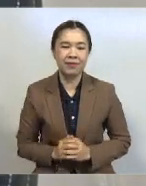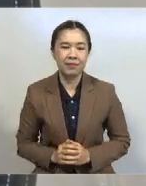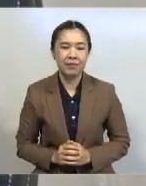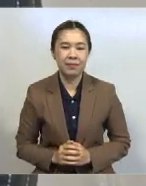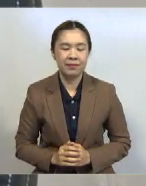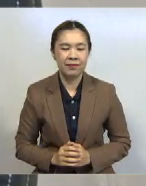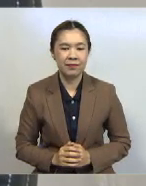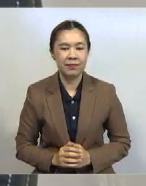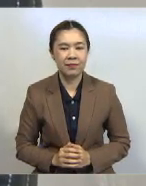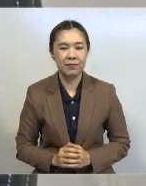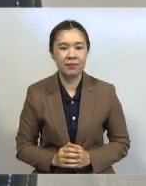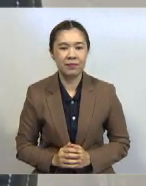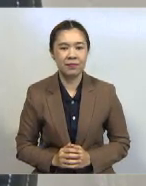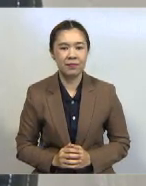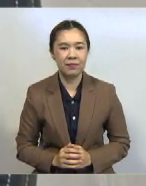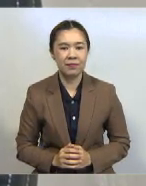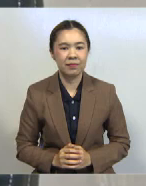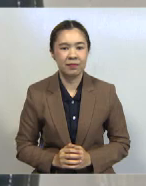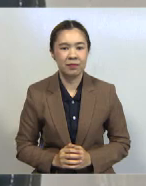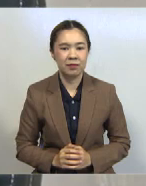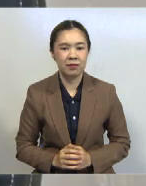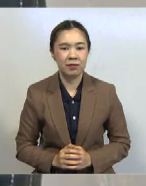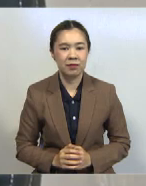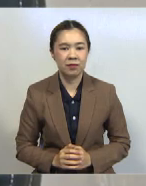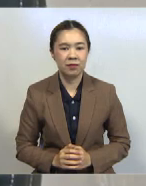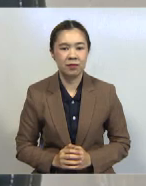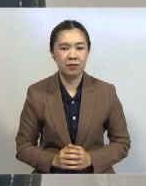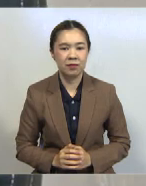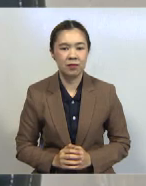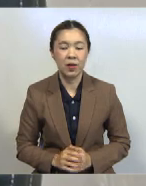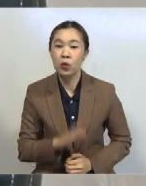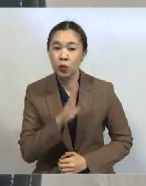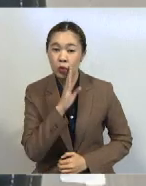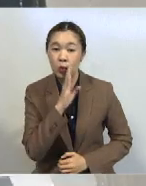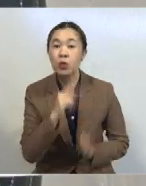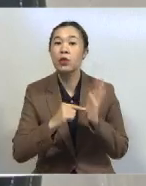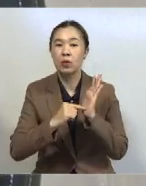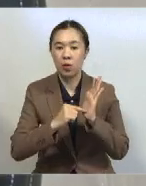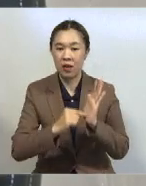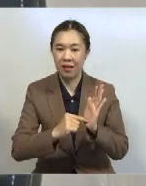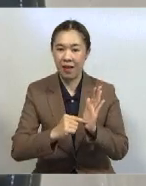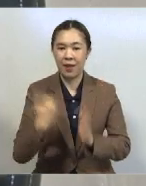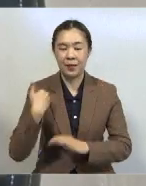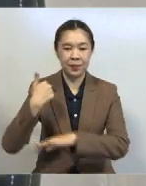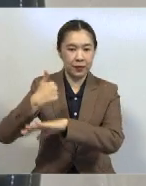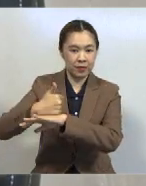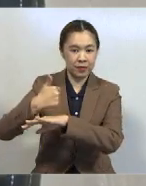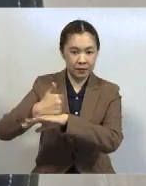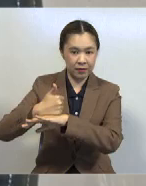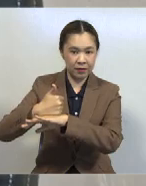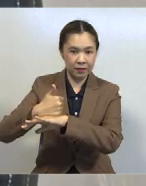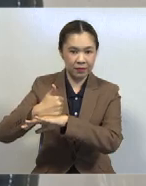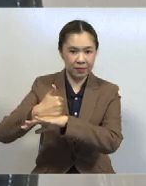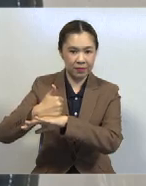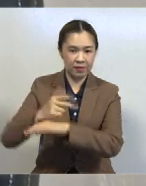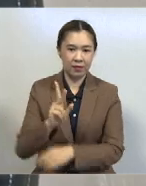มเชื่อว่าถึงแม้ว่าหากว่ามันจะมีนะครับหากว่ามันจะมีเนี่ยผมเชื่อผู้ข้ามัญชานะครับท่านอธิบดี